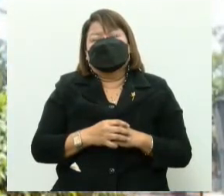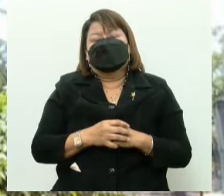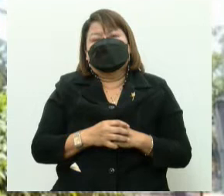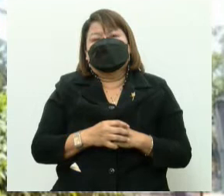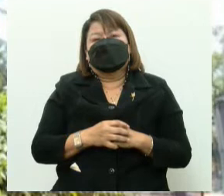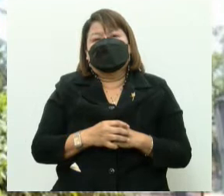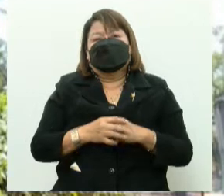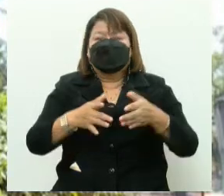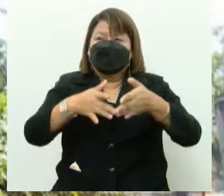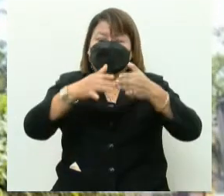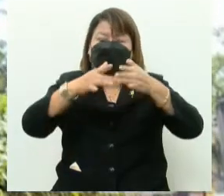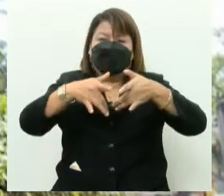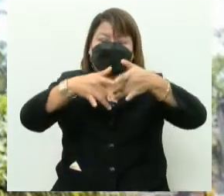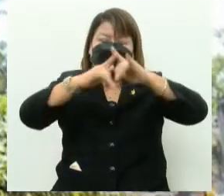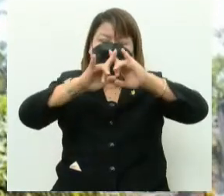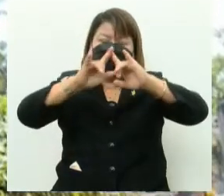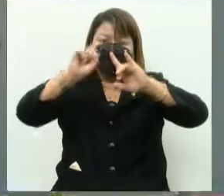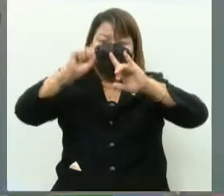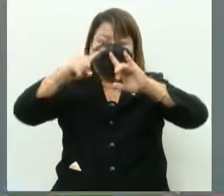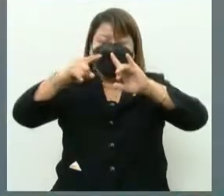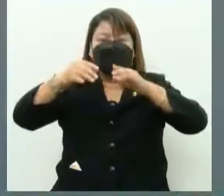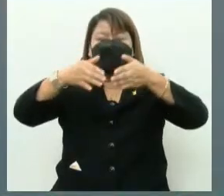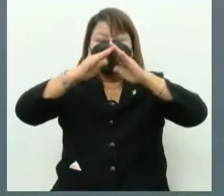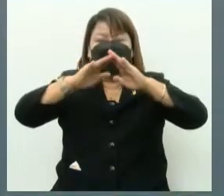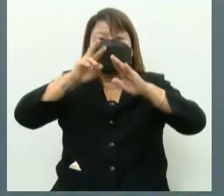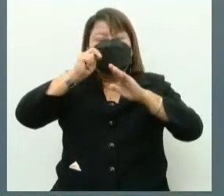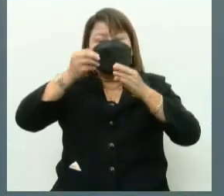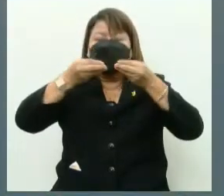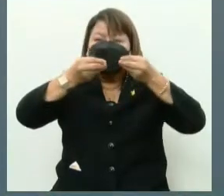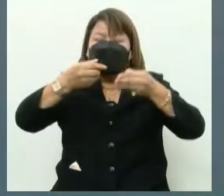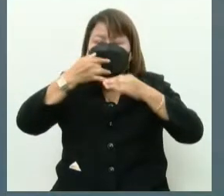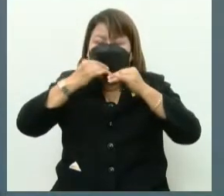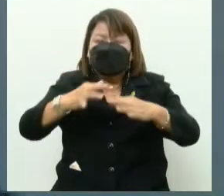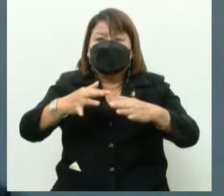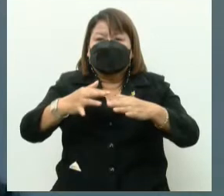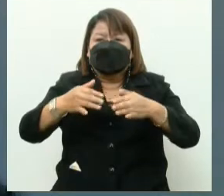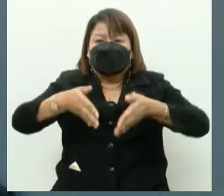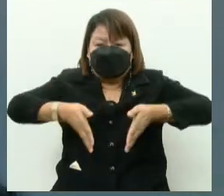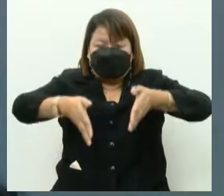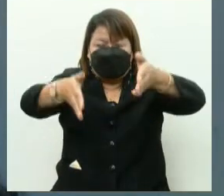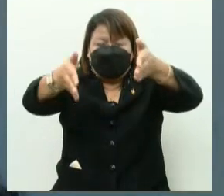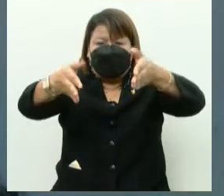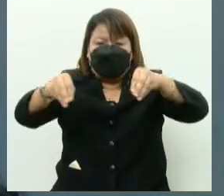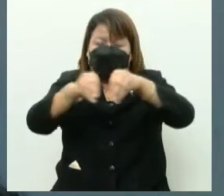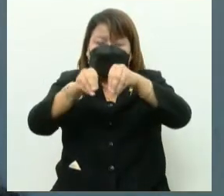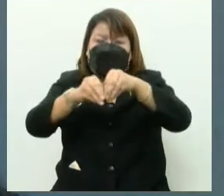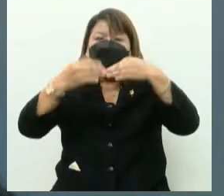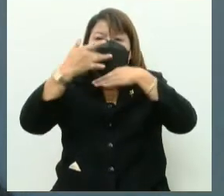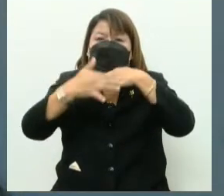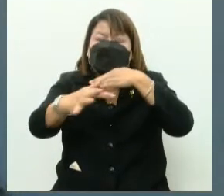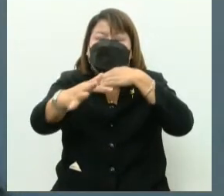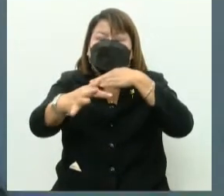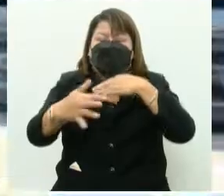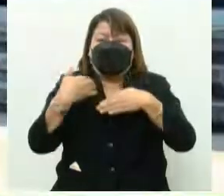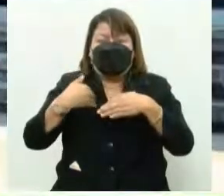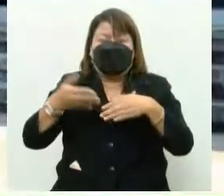พิพิธภัณฑ์สึนามิบ้านน้ำเค็มตั้งอยู่บริเวณปากแม่น้ำตะกั่วป่าติดทะเลอันดามันหลังเห